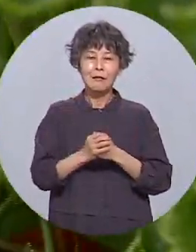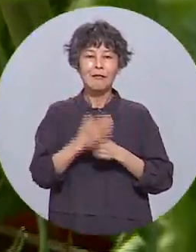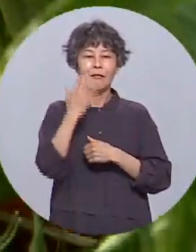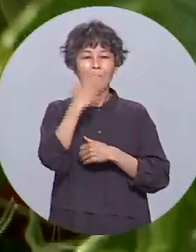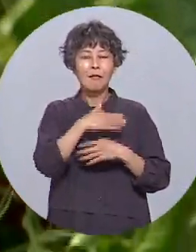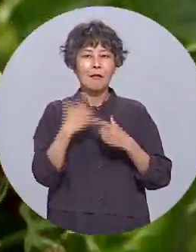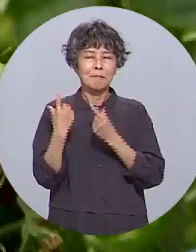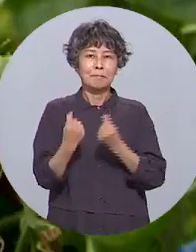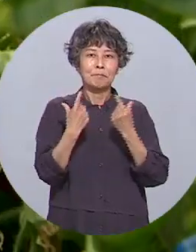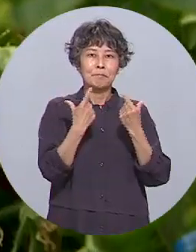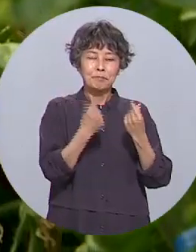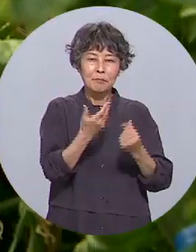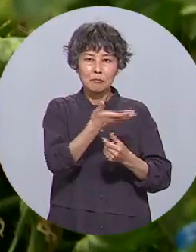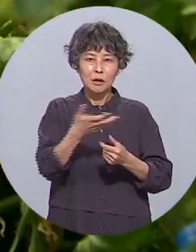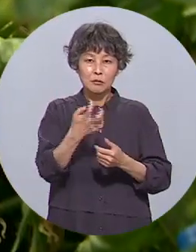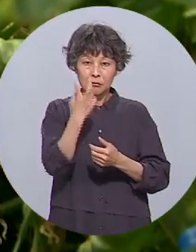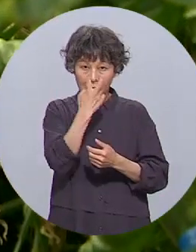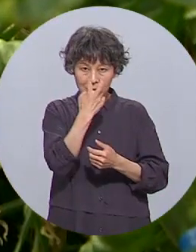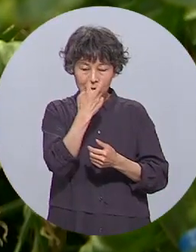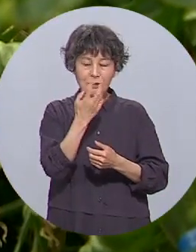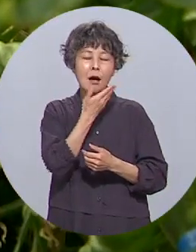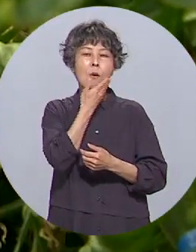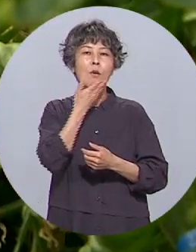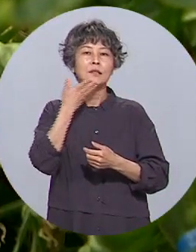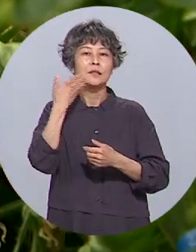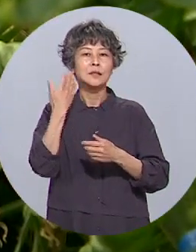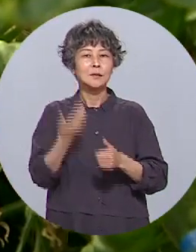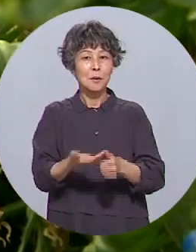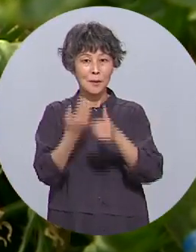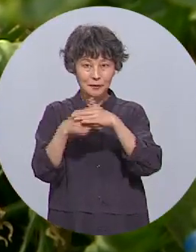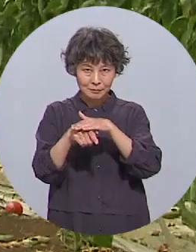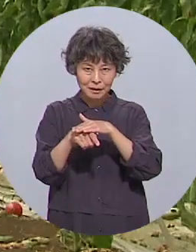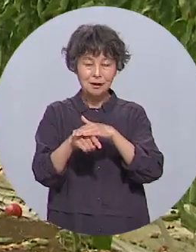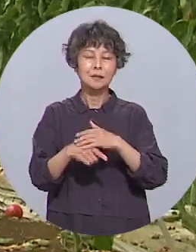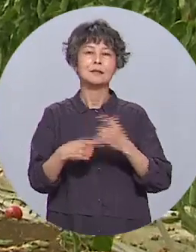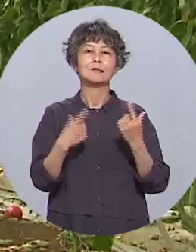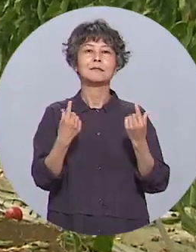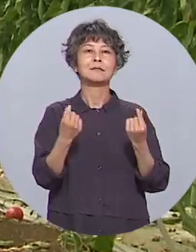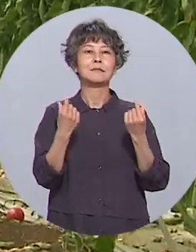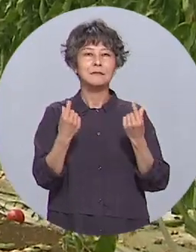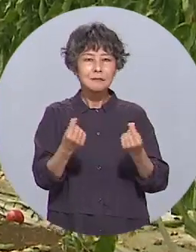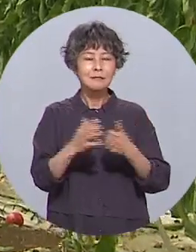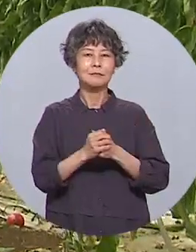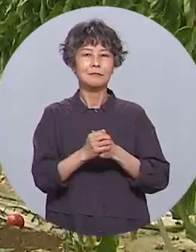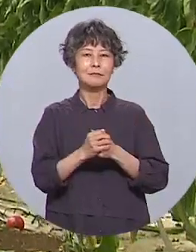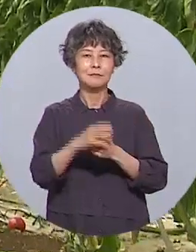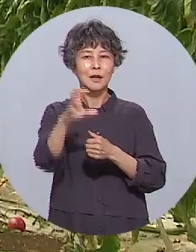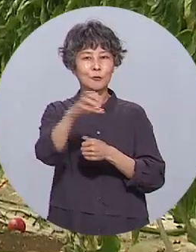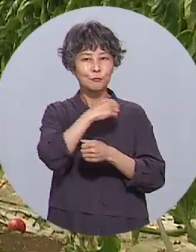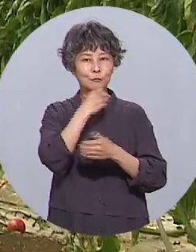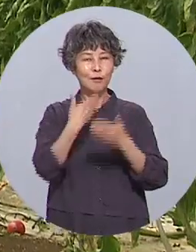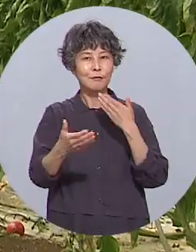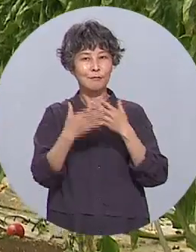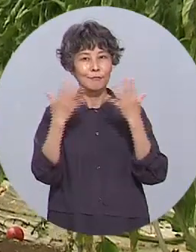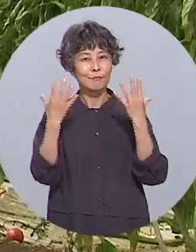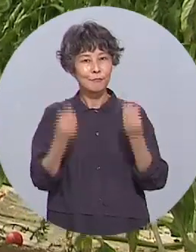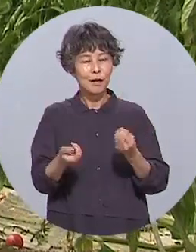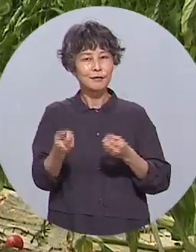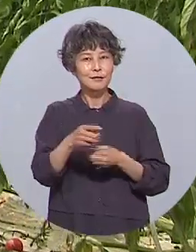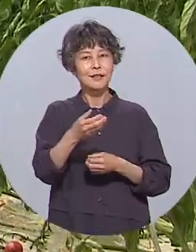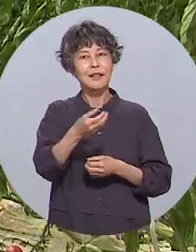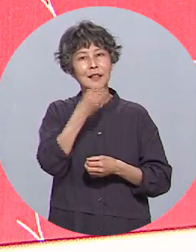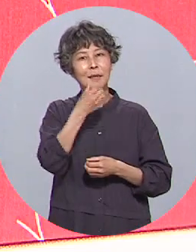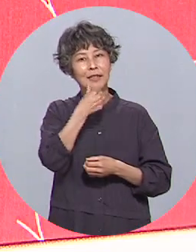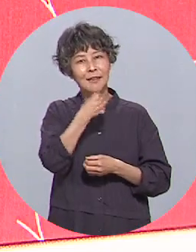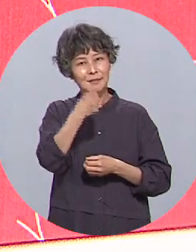徹底することで美味しいうま勘弁できるんですね。 そうなんです。収穫を体験したところでうま勘弁を食べさ